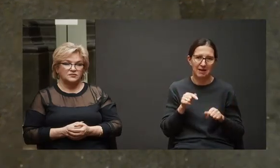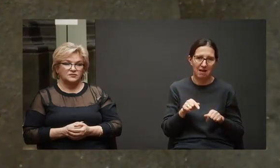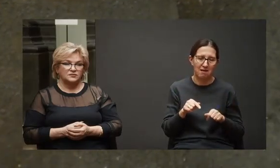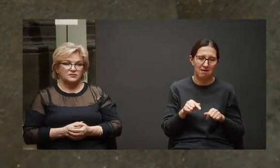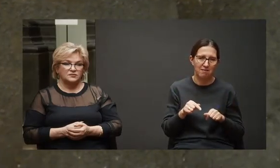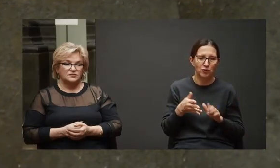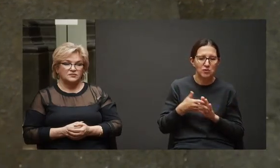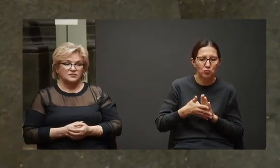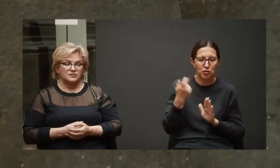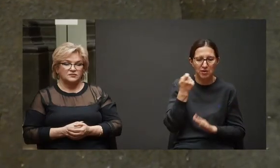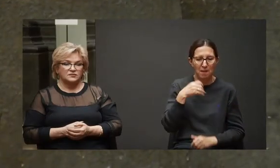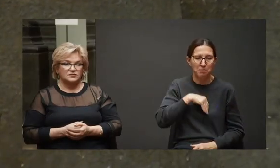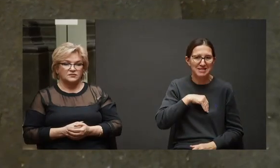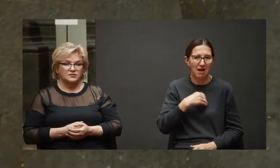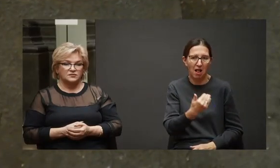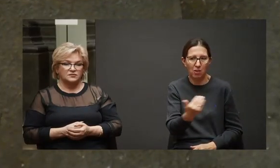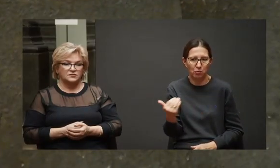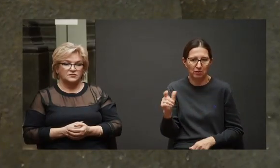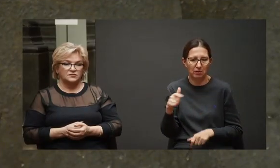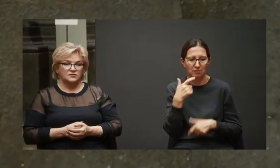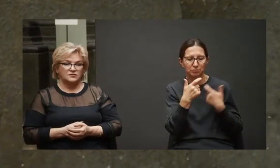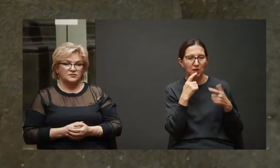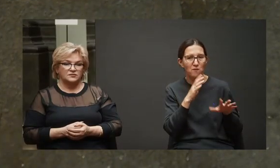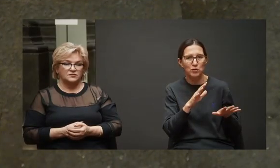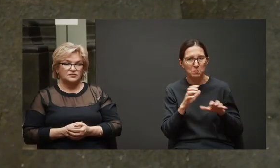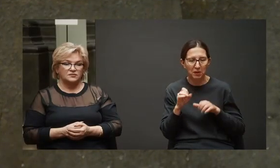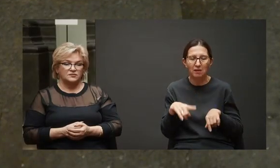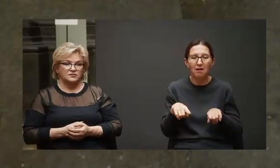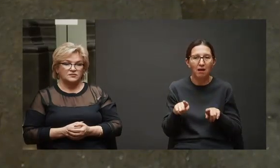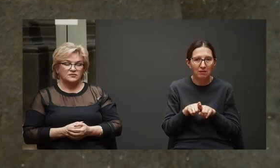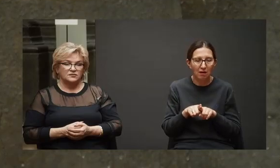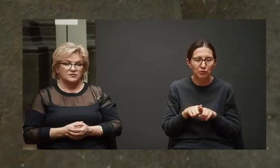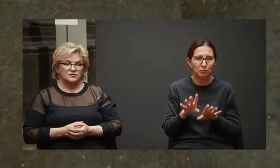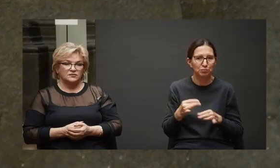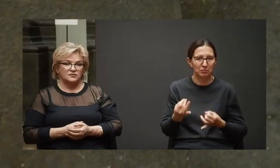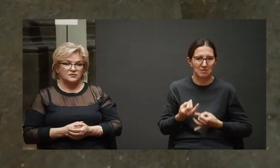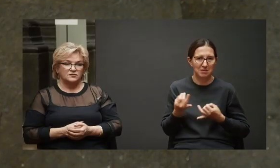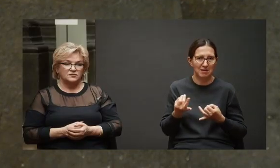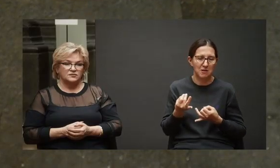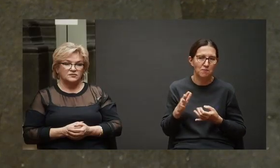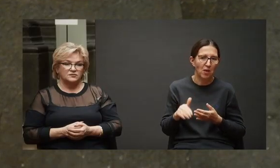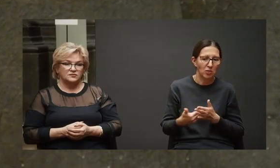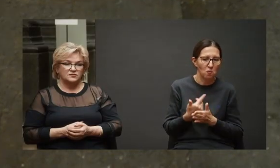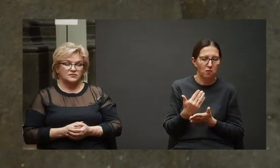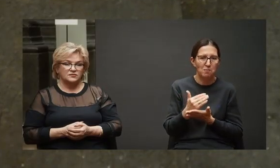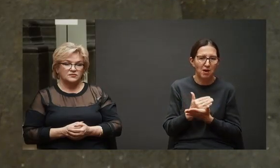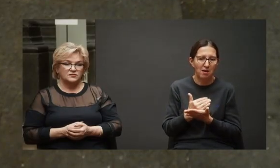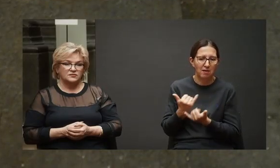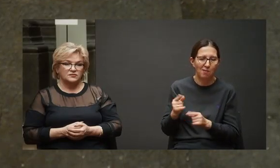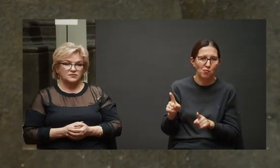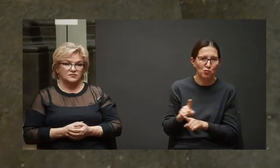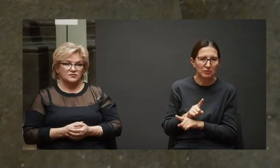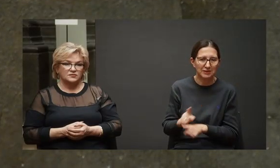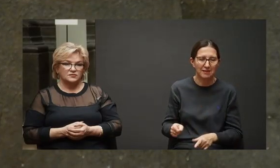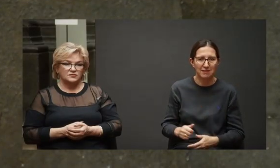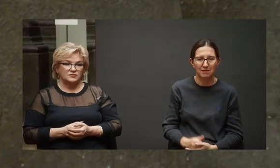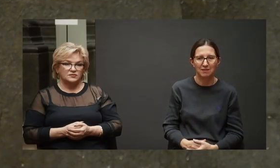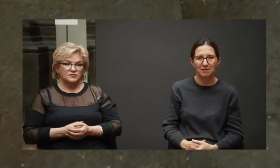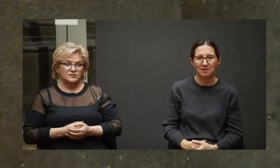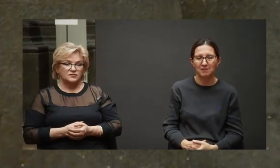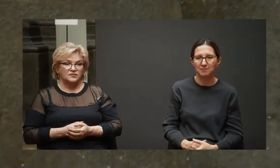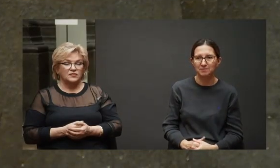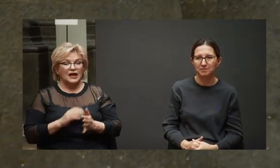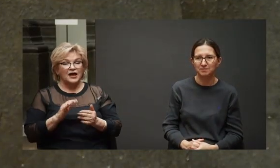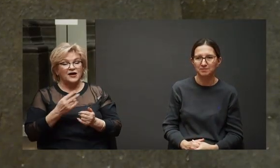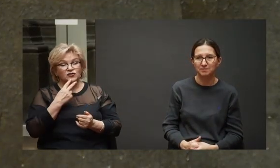и психологии зрительного восприятия, и, может быть, для каких-то новых программ музейных. Ну,